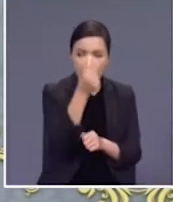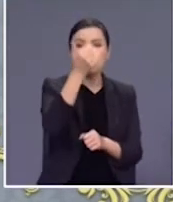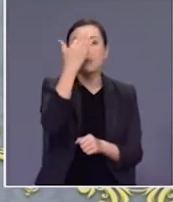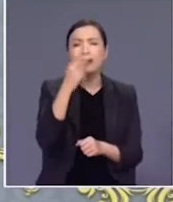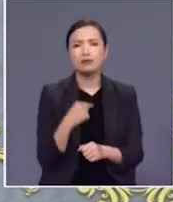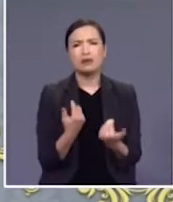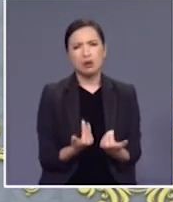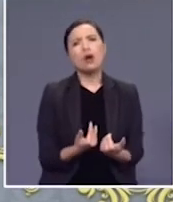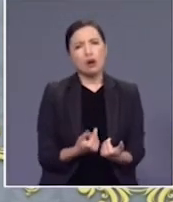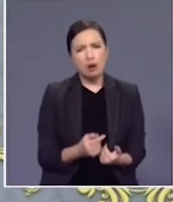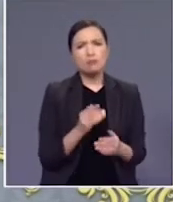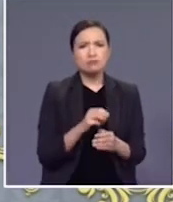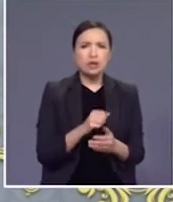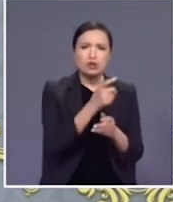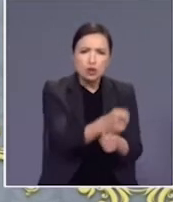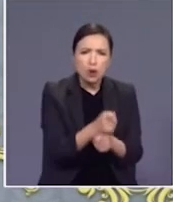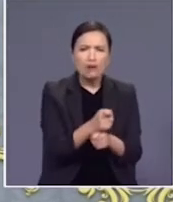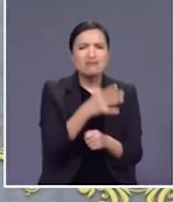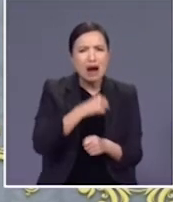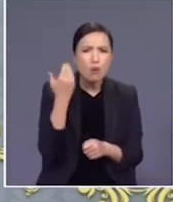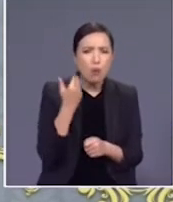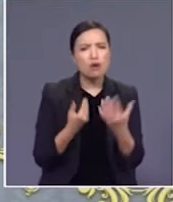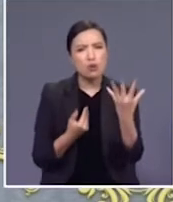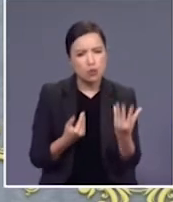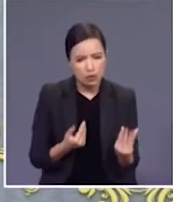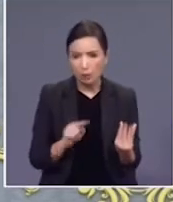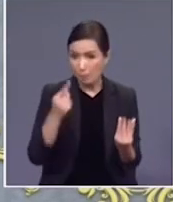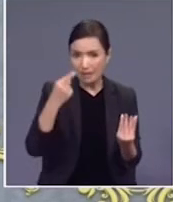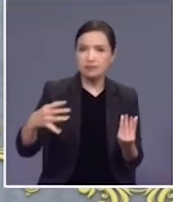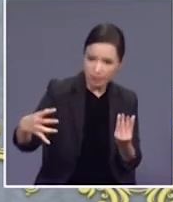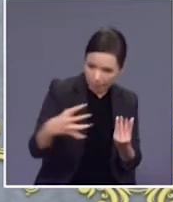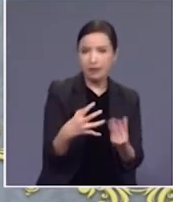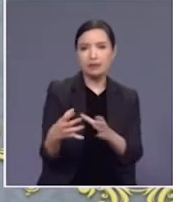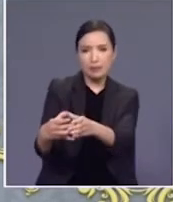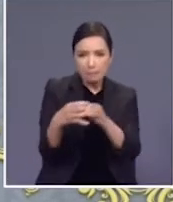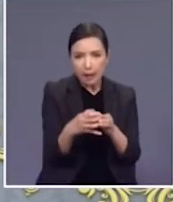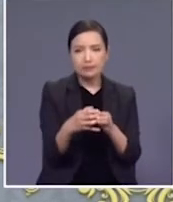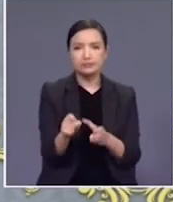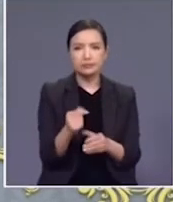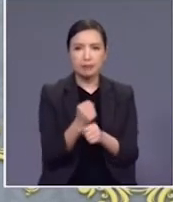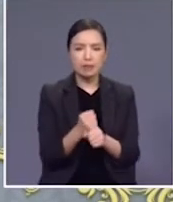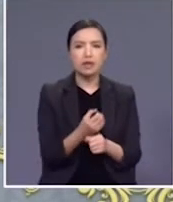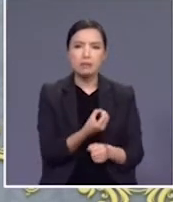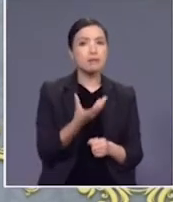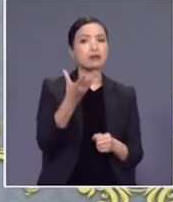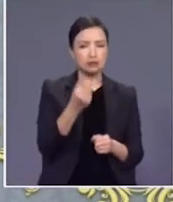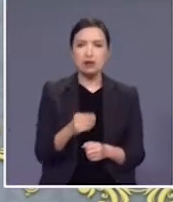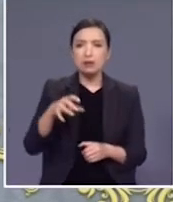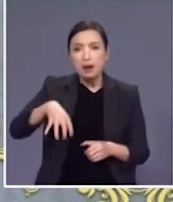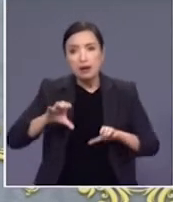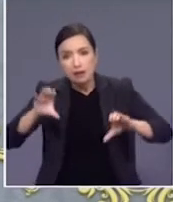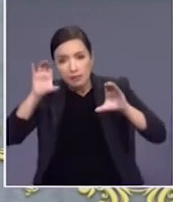องเกษตรกรที่ลดลงให้ได้มากที่สุดซึ่งจำเป็นจะต้องอาศัยความร่วมมือและการผลักดันร่วมกันทั้งจากภาครัฐและภาคเอกชน